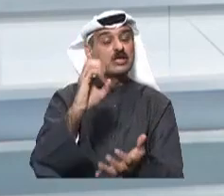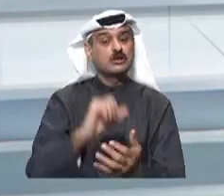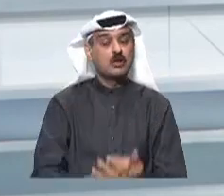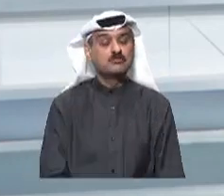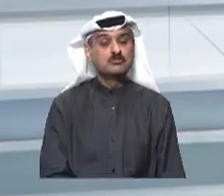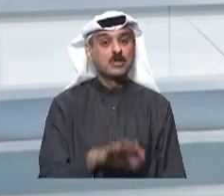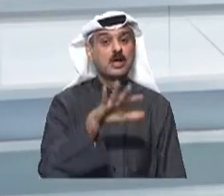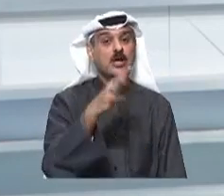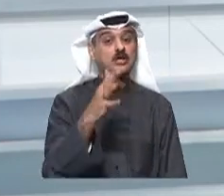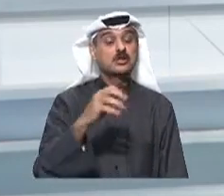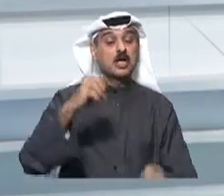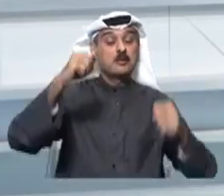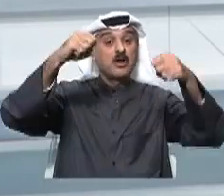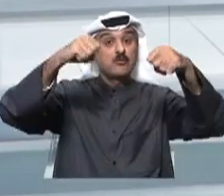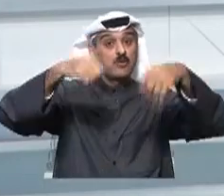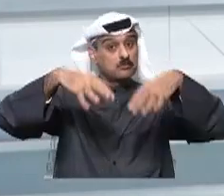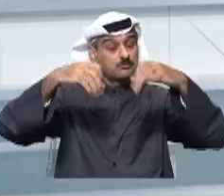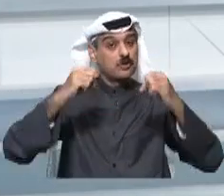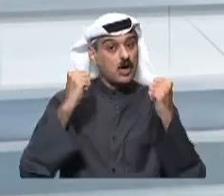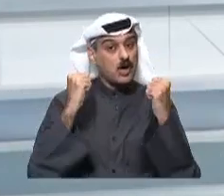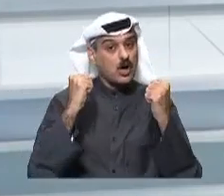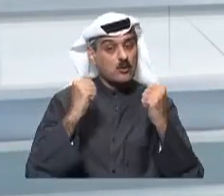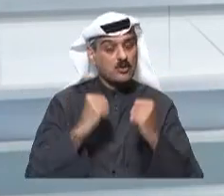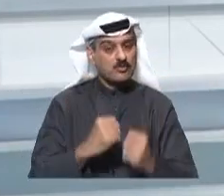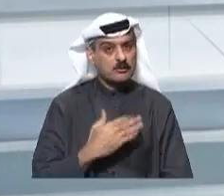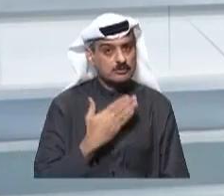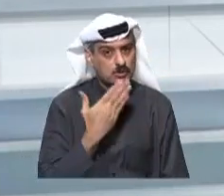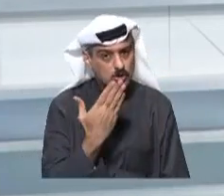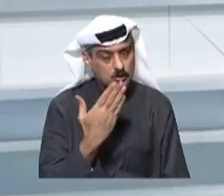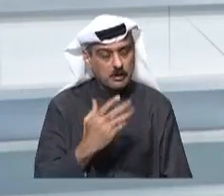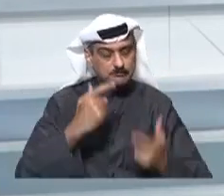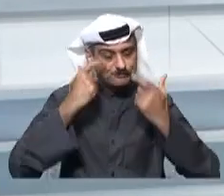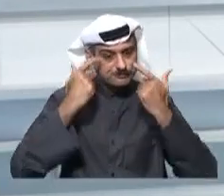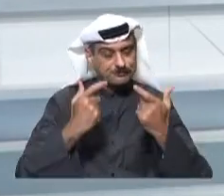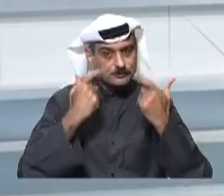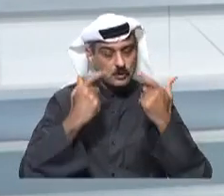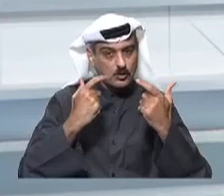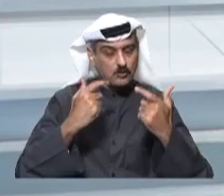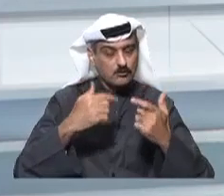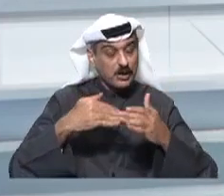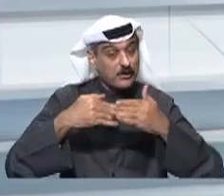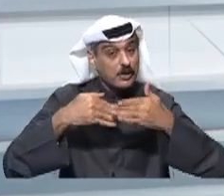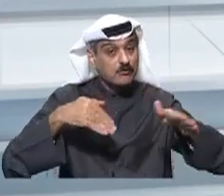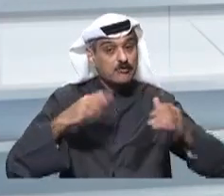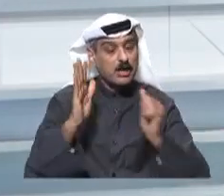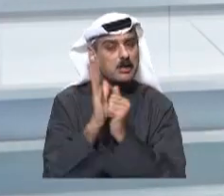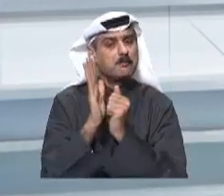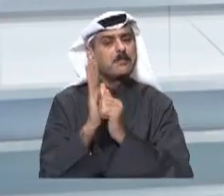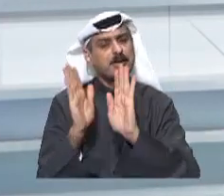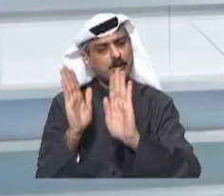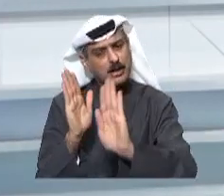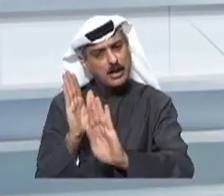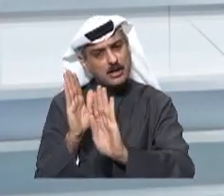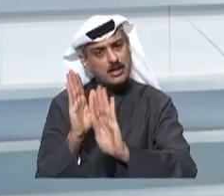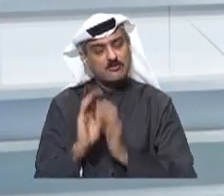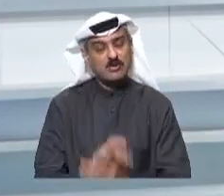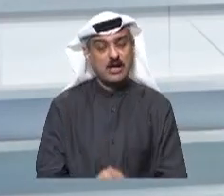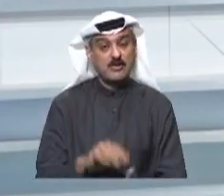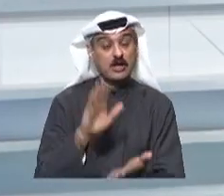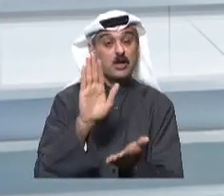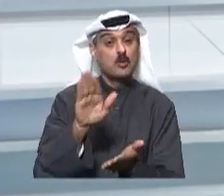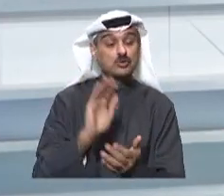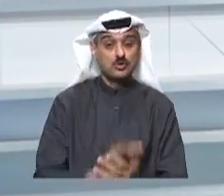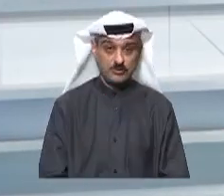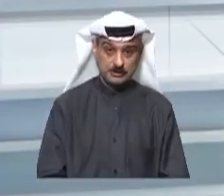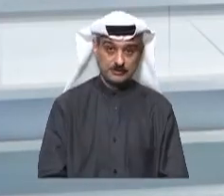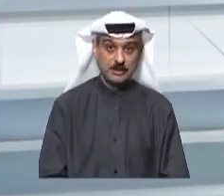بين المتوسطة إلى الغزيرة، نتمنى منكم أكثر الحرص بعدم الخروج من المنازل أو الأماكن اللي أنتم متواجدين